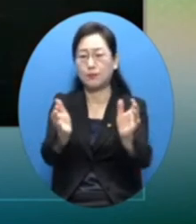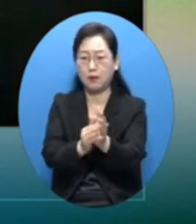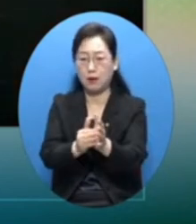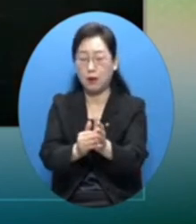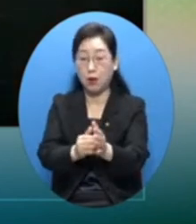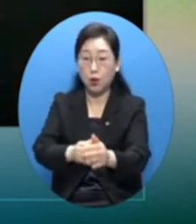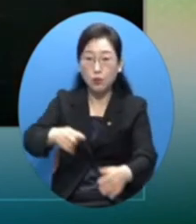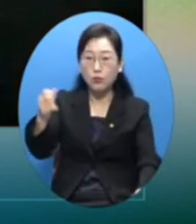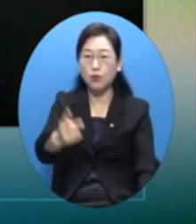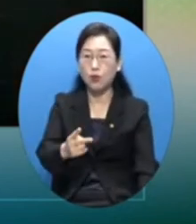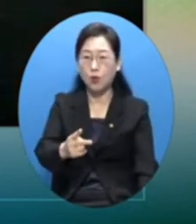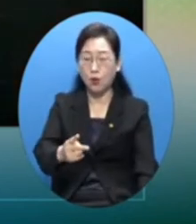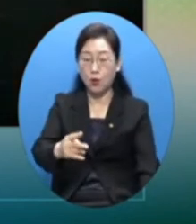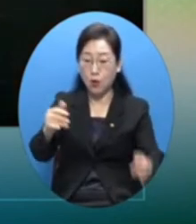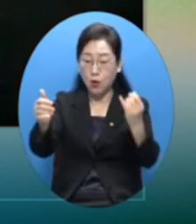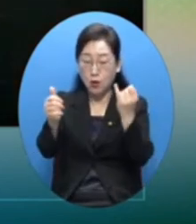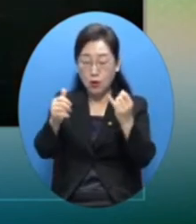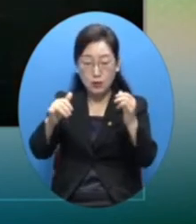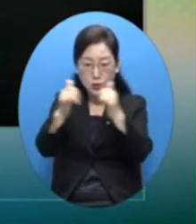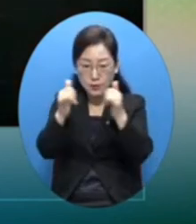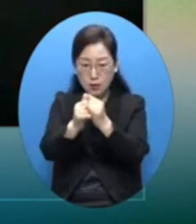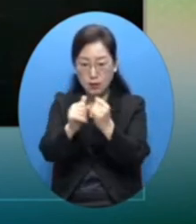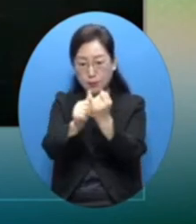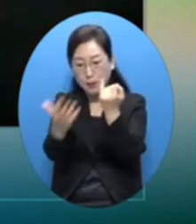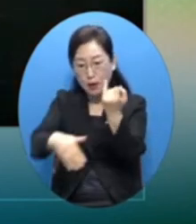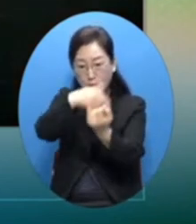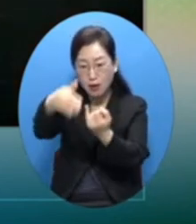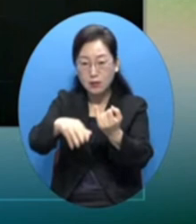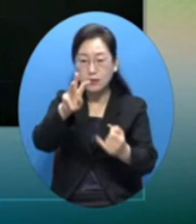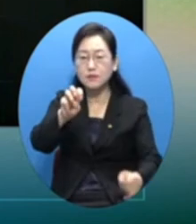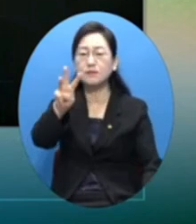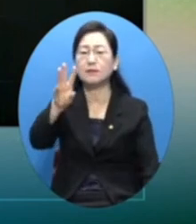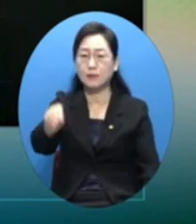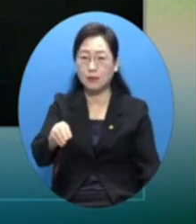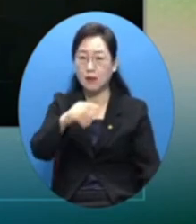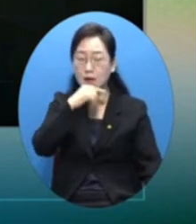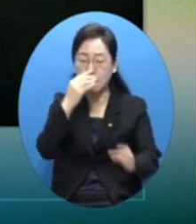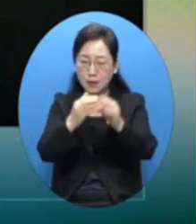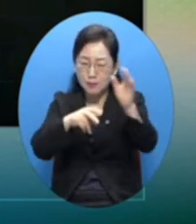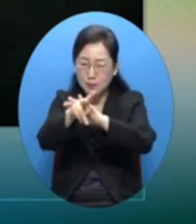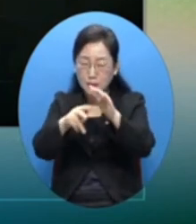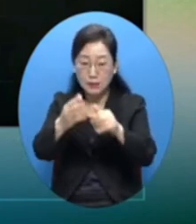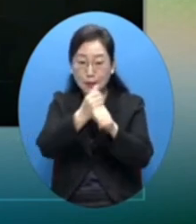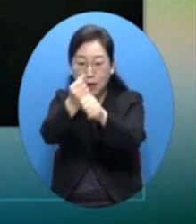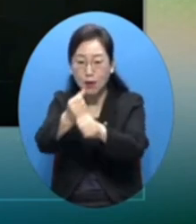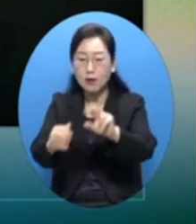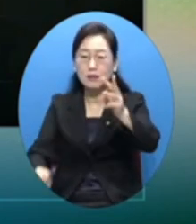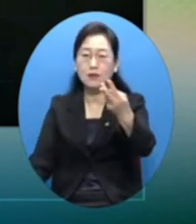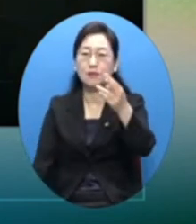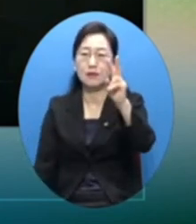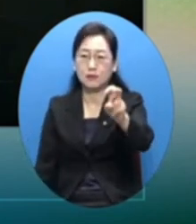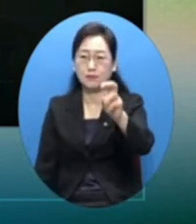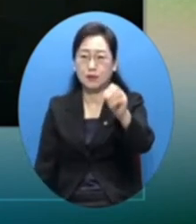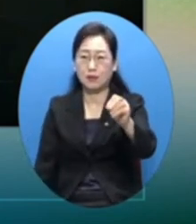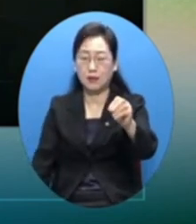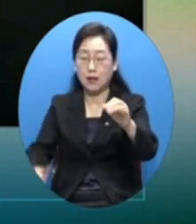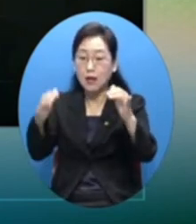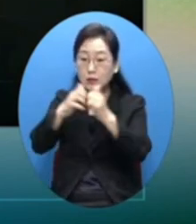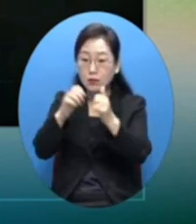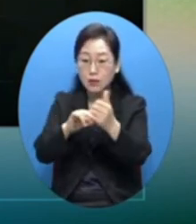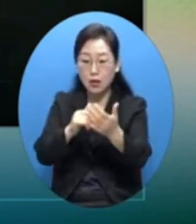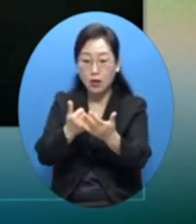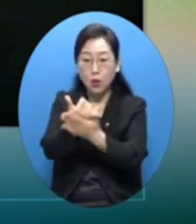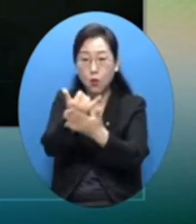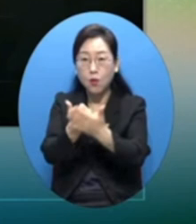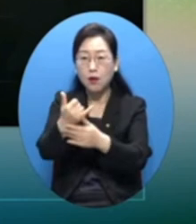이에 더하여서 전쟁 미망인 33만 명, 피라민 320만 명, 전쟁과 10만 명, 월남한